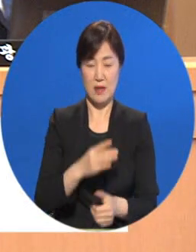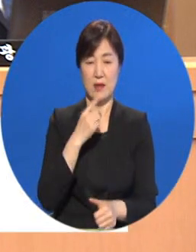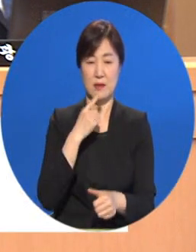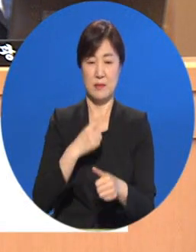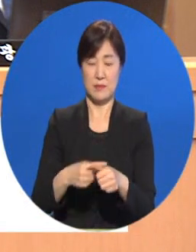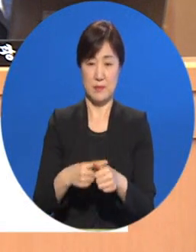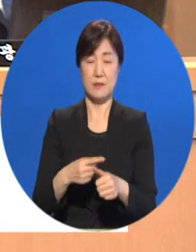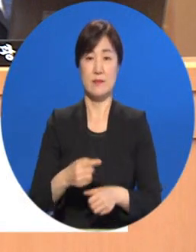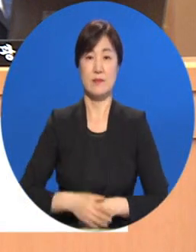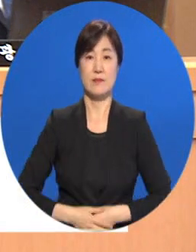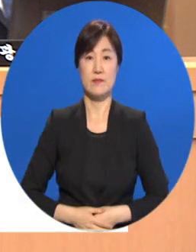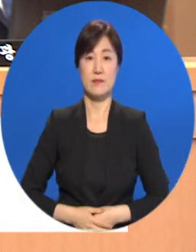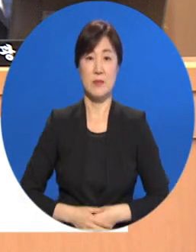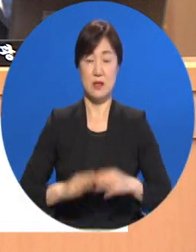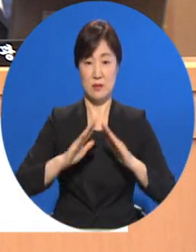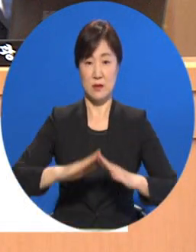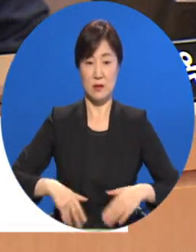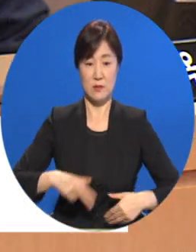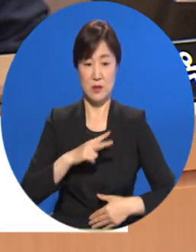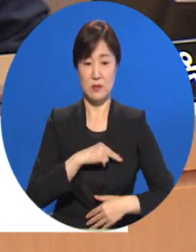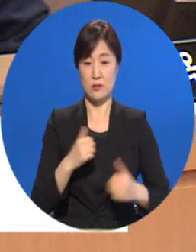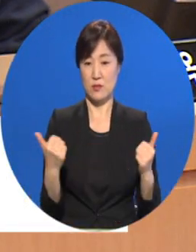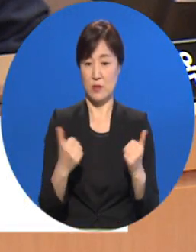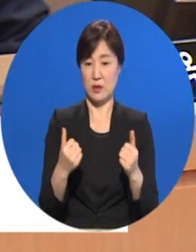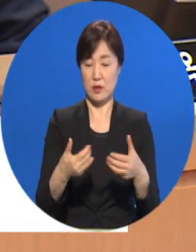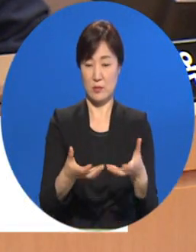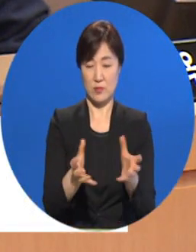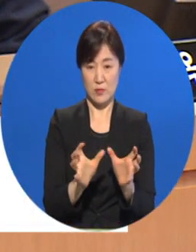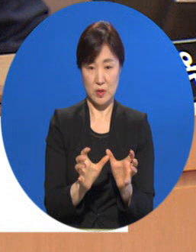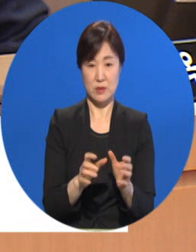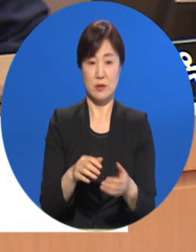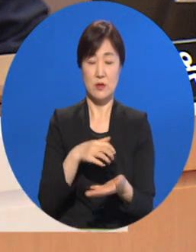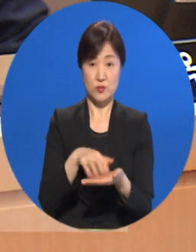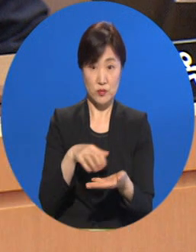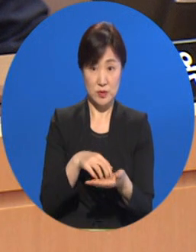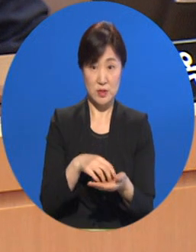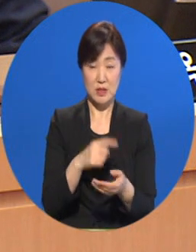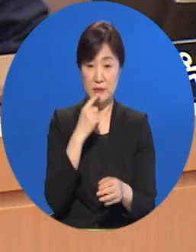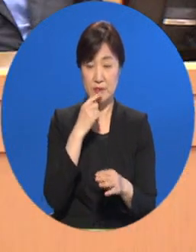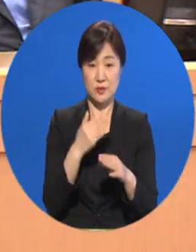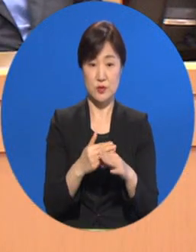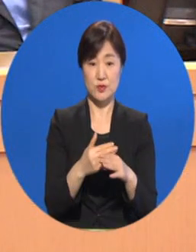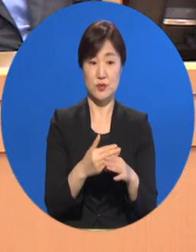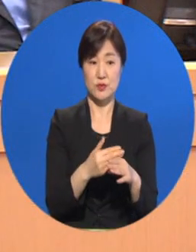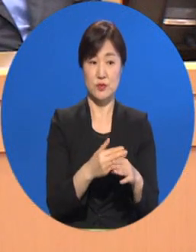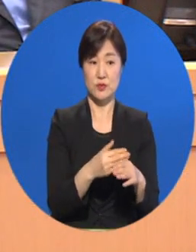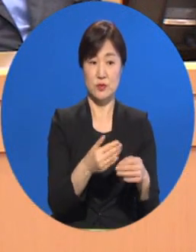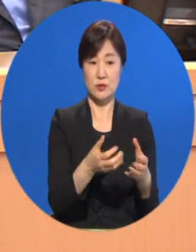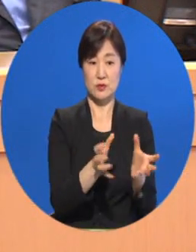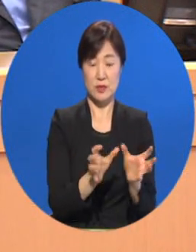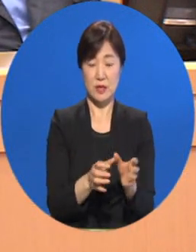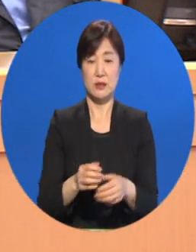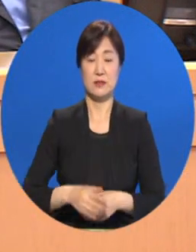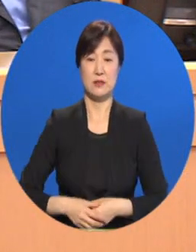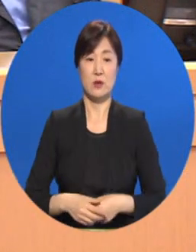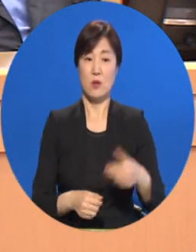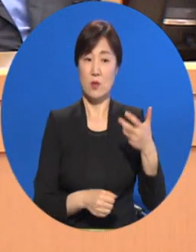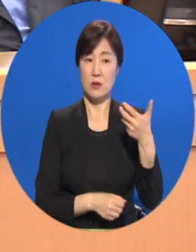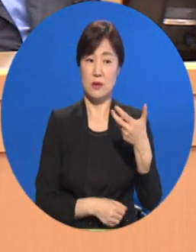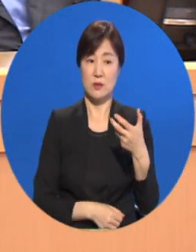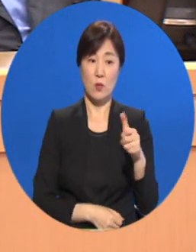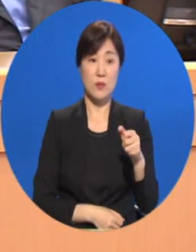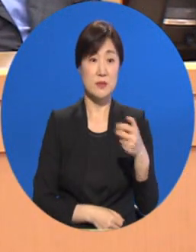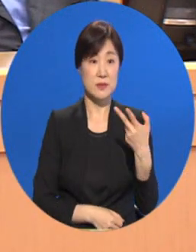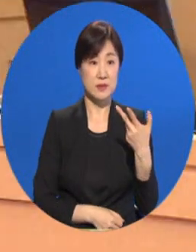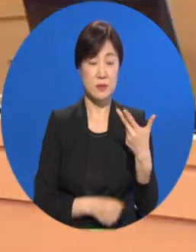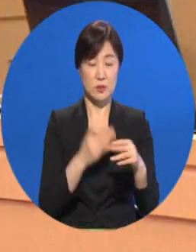나섰습니다. 전라남도 의회 현재 소속 정당별 의원 구성은 전체 58명 가운데 민주당이